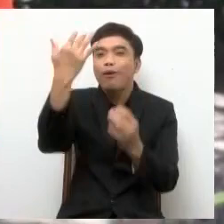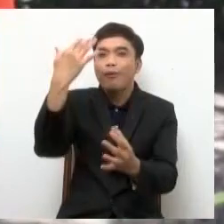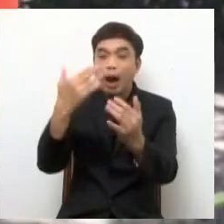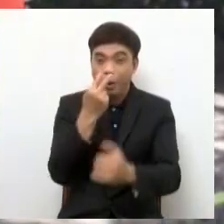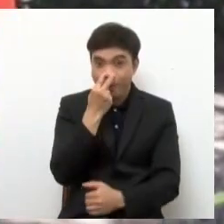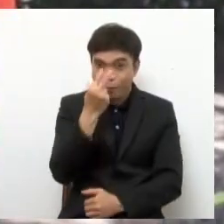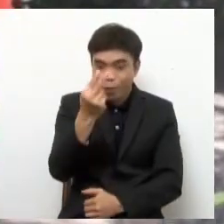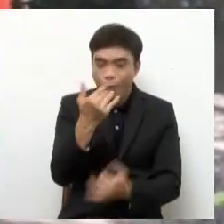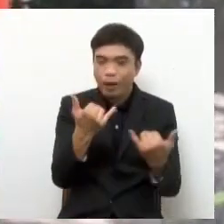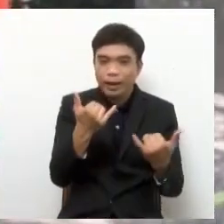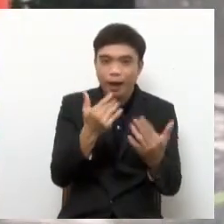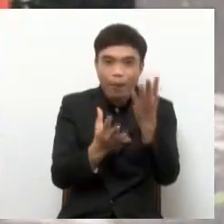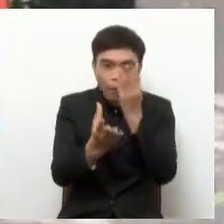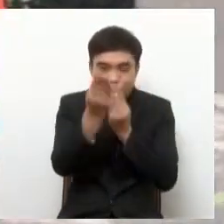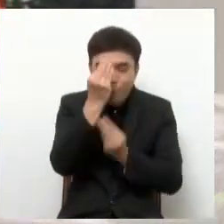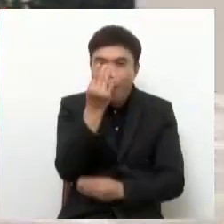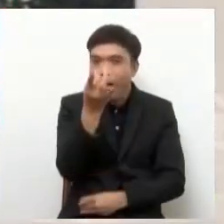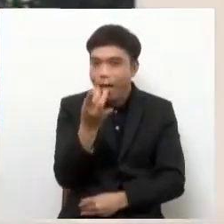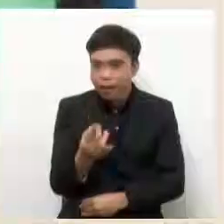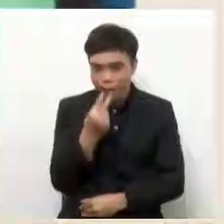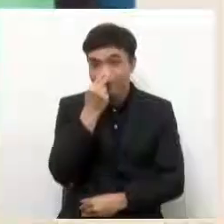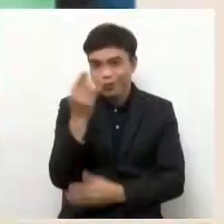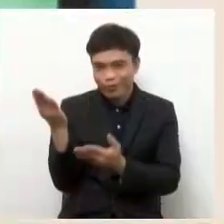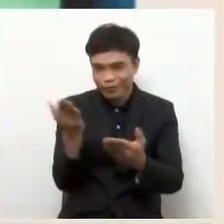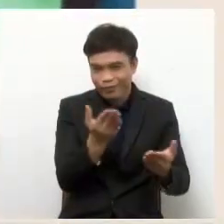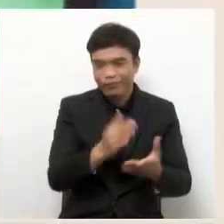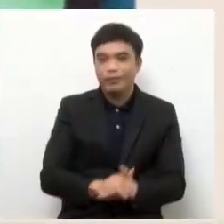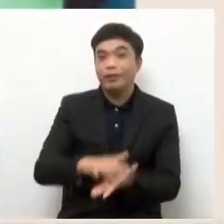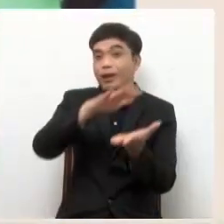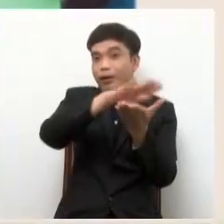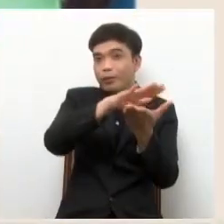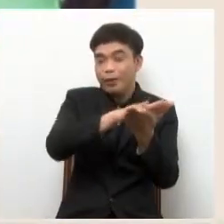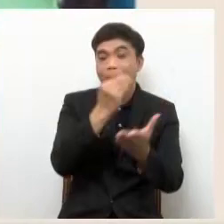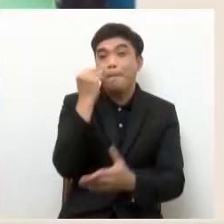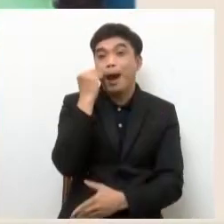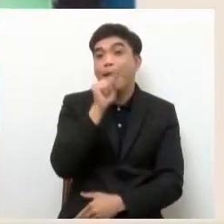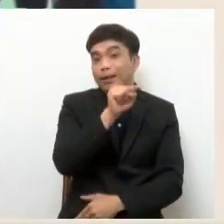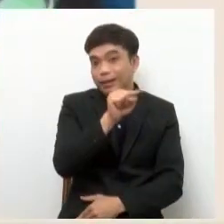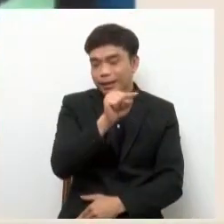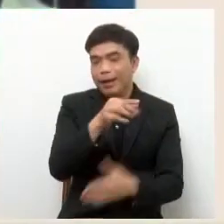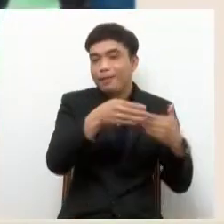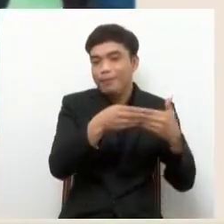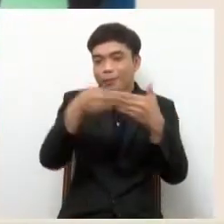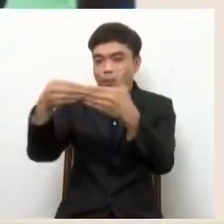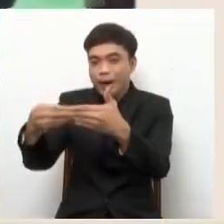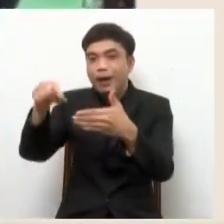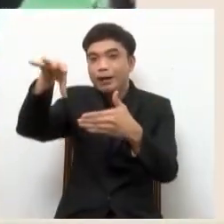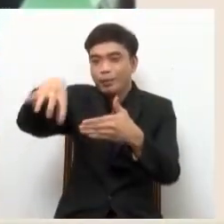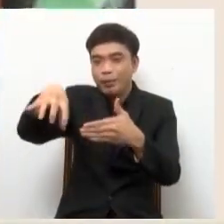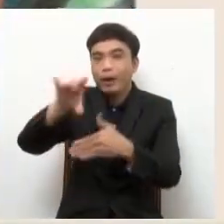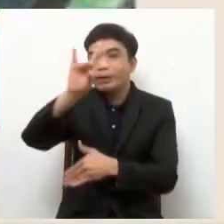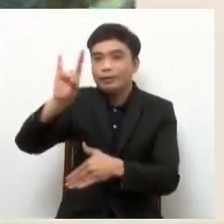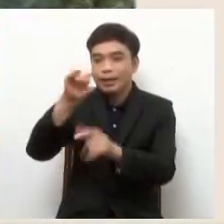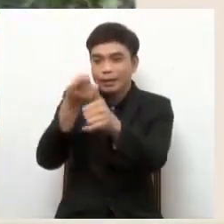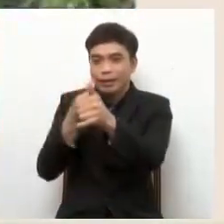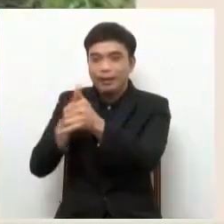มาเรียนรู้เกี่ยวกับภูมิสาระอะไรบ้างตามมาเลยค่ะ โรงเรียนบ้านลำนางแก้วได้นำนักเรียนมาเรียนรู้ที่เขตห้ามล่าสัตว์ป่า